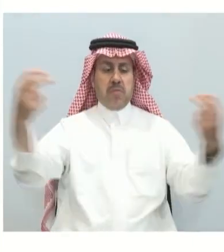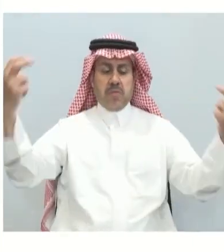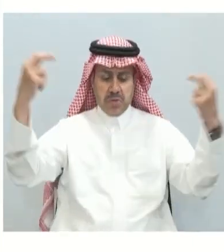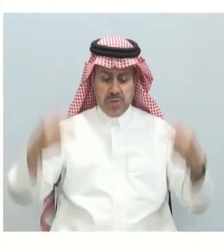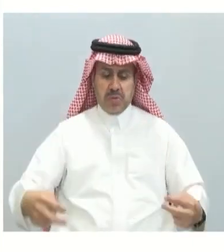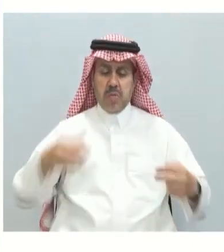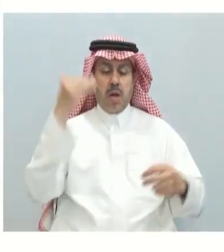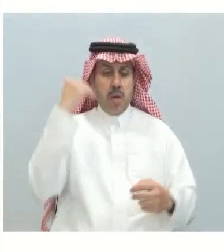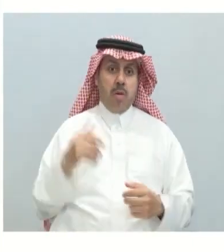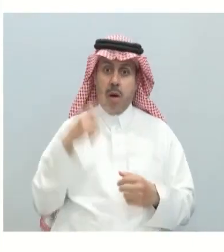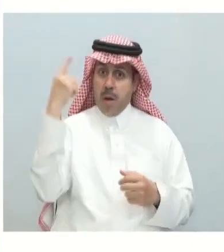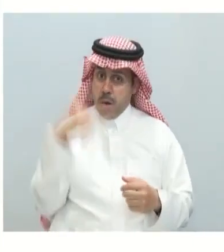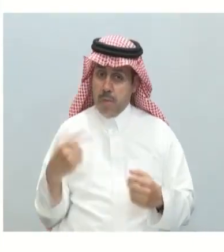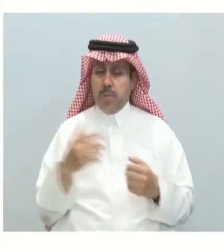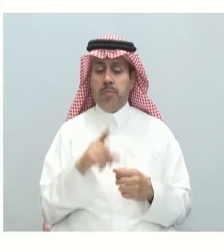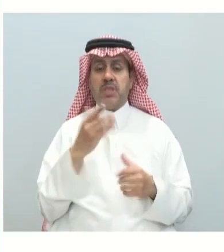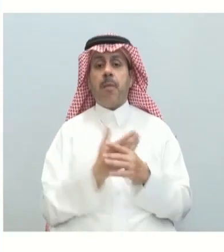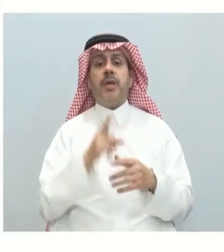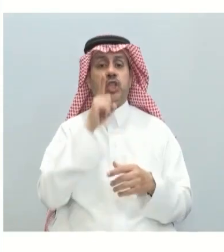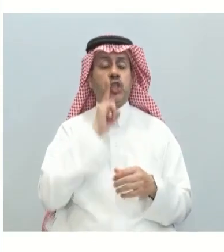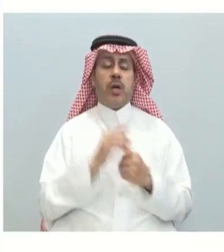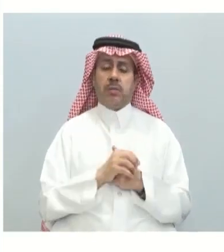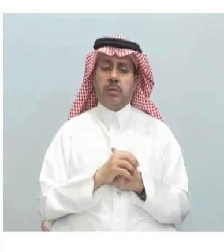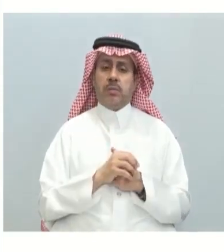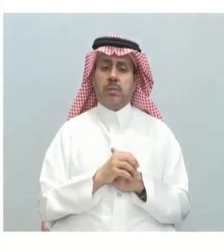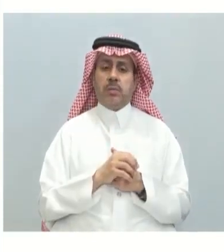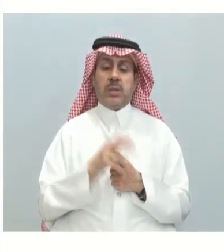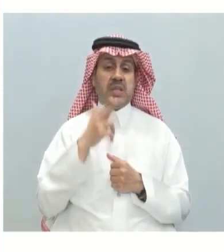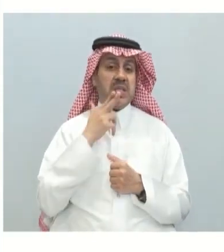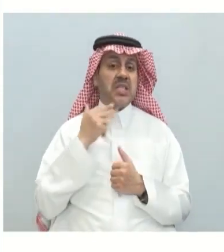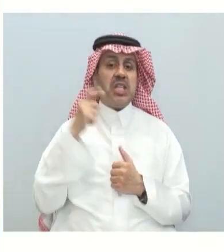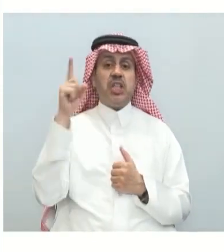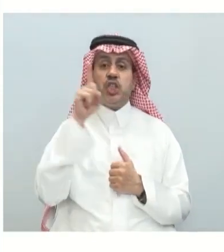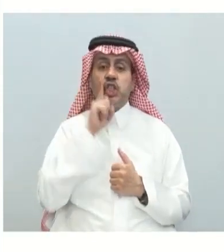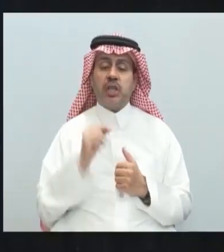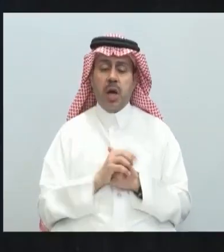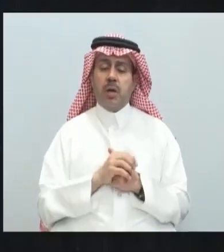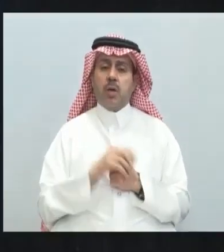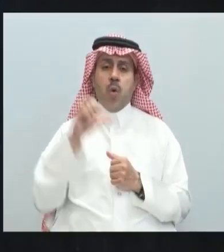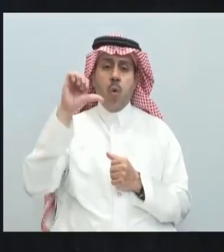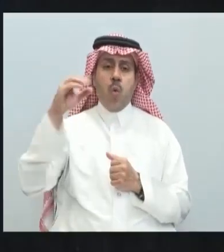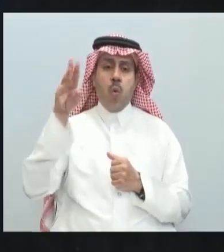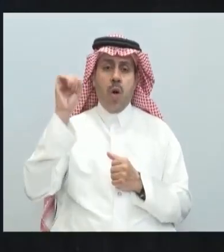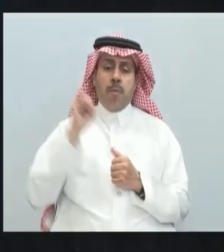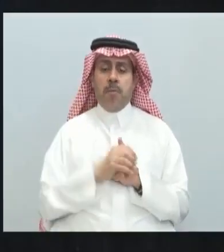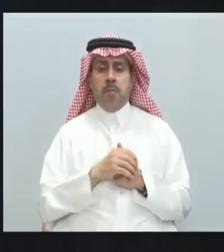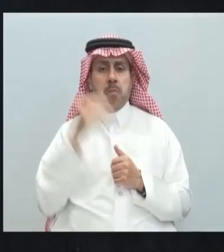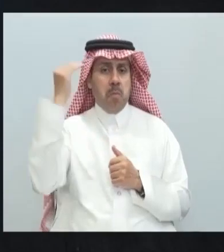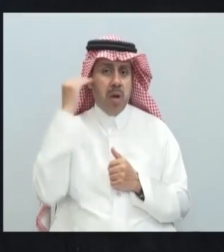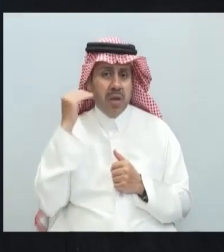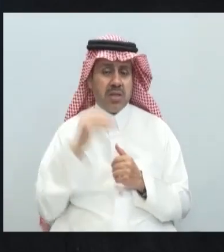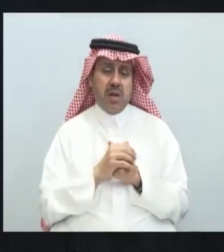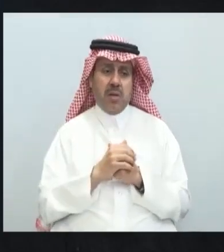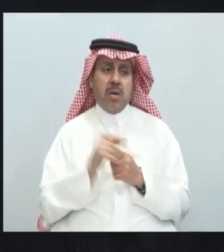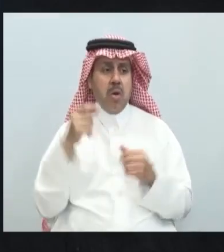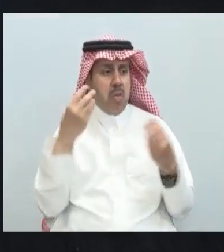تنزع لباس الحشمه عن نفسها لان هذا من تزيين الشيطان يوهم الشيطان بعض النساء بان